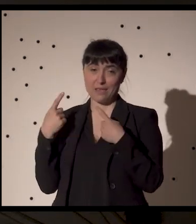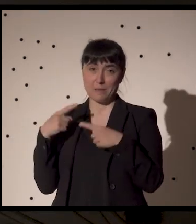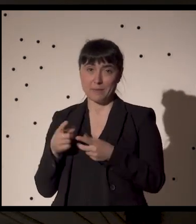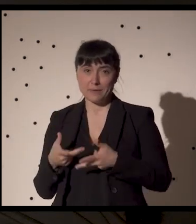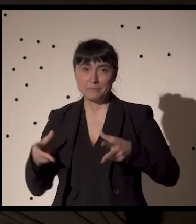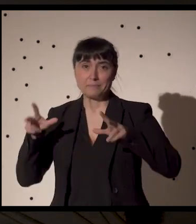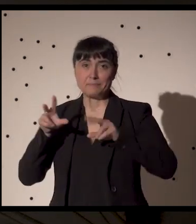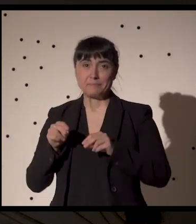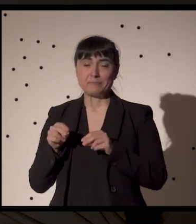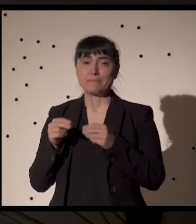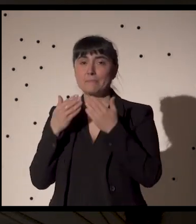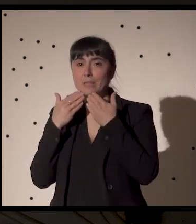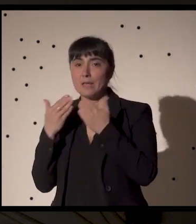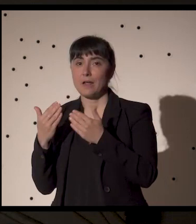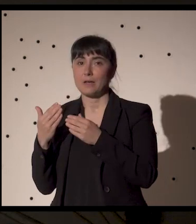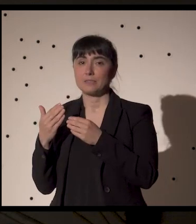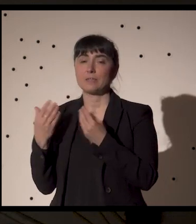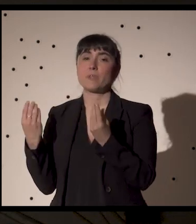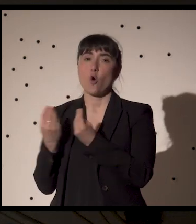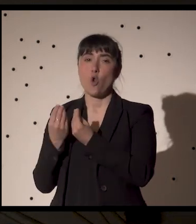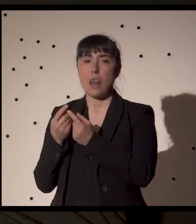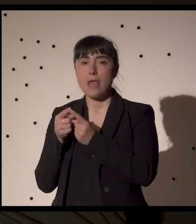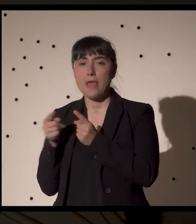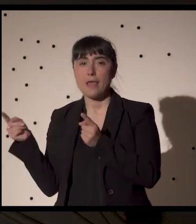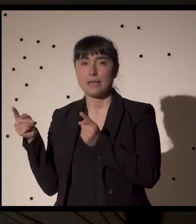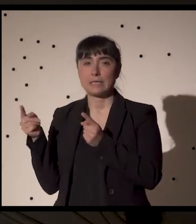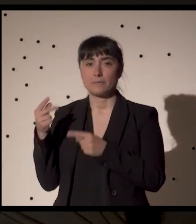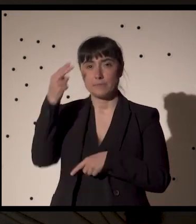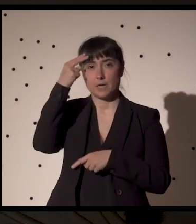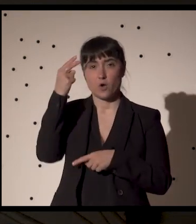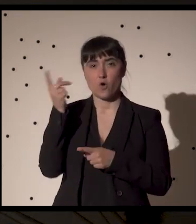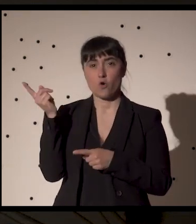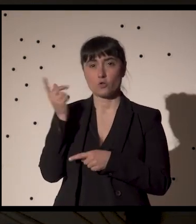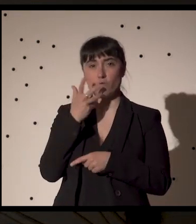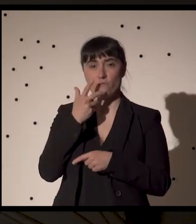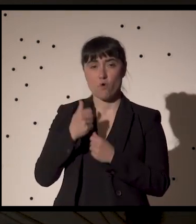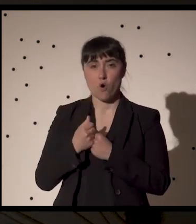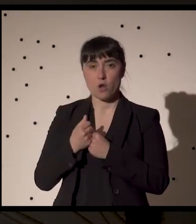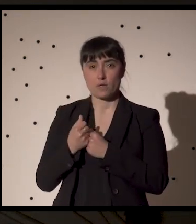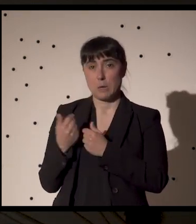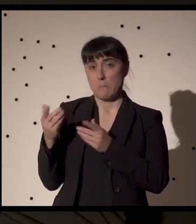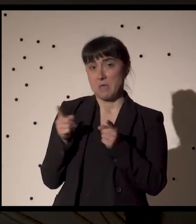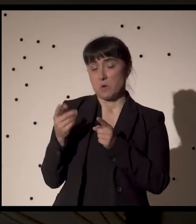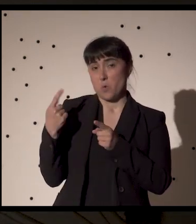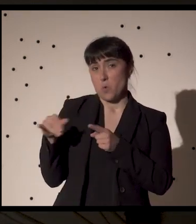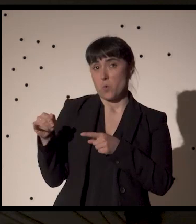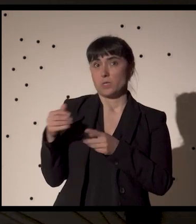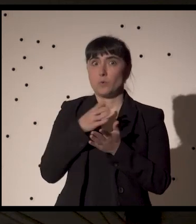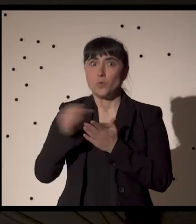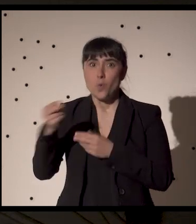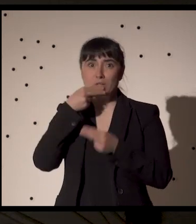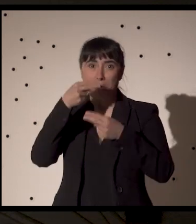i colleghi che mi hanno fatto Corona in questo ultima consigliatura non posso ricordarli tutti ma ricordo